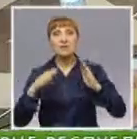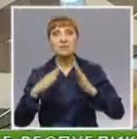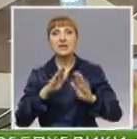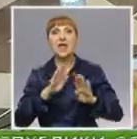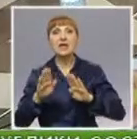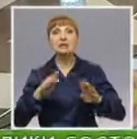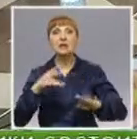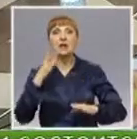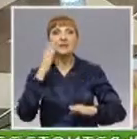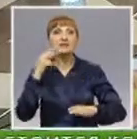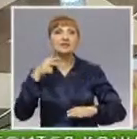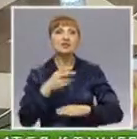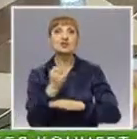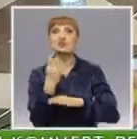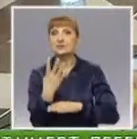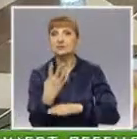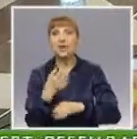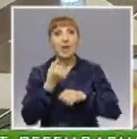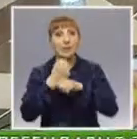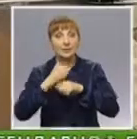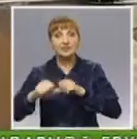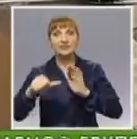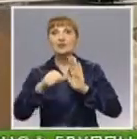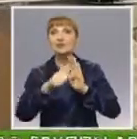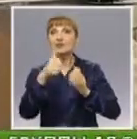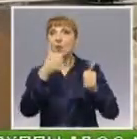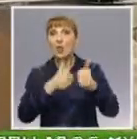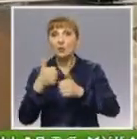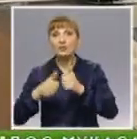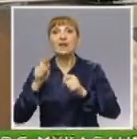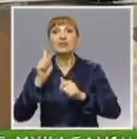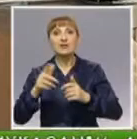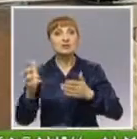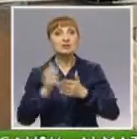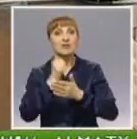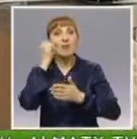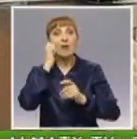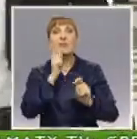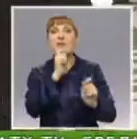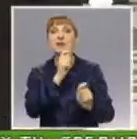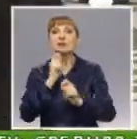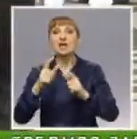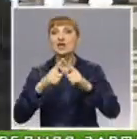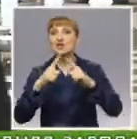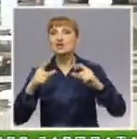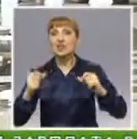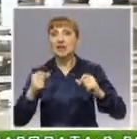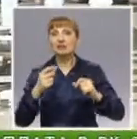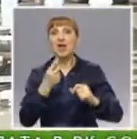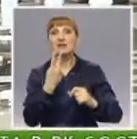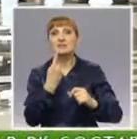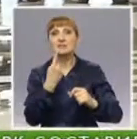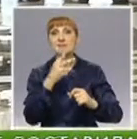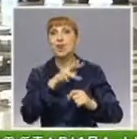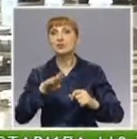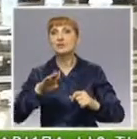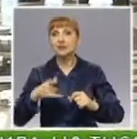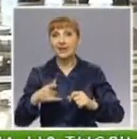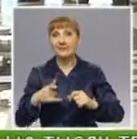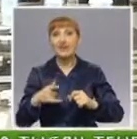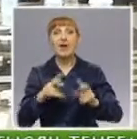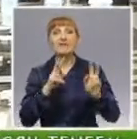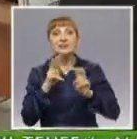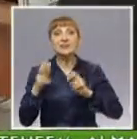мини-экспо Алматы-2014. Победители в 6 конкурсах также получили памятные призы и чеки на миллион тенге. В номинации Clever